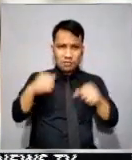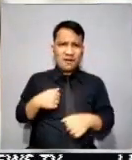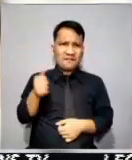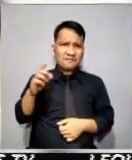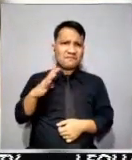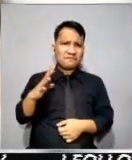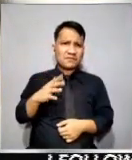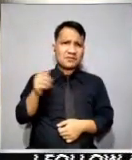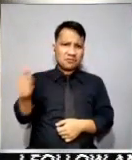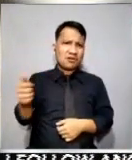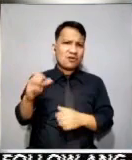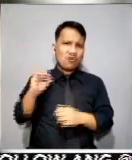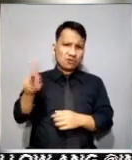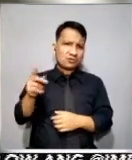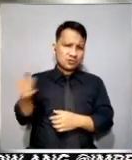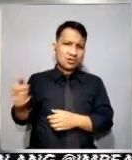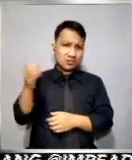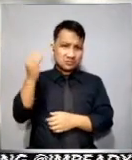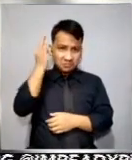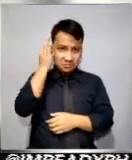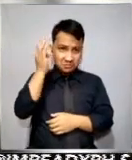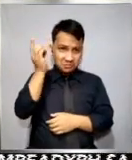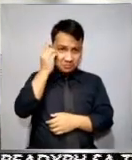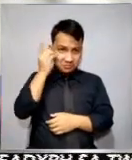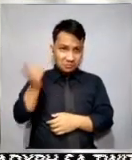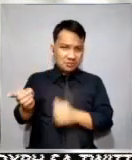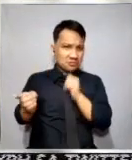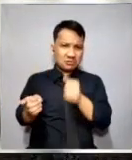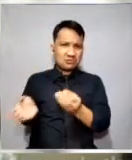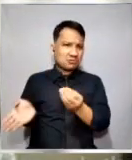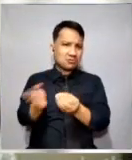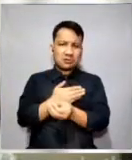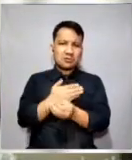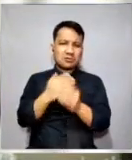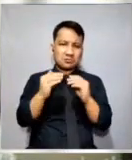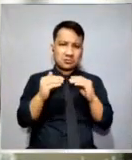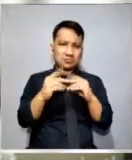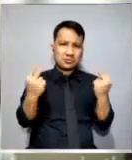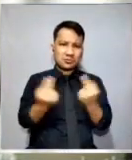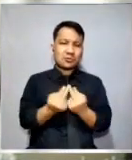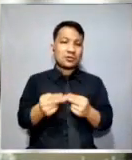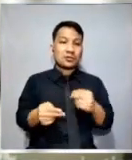at hindi niya ito tatanggalin sa pwesto. JP Soriano, Nakatutok, 24 Oras.